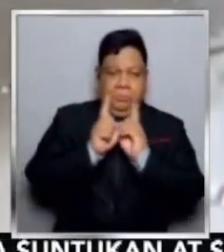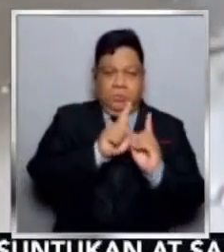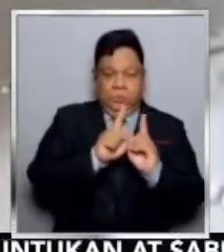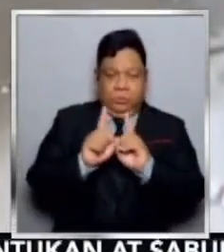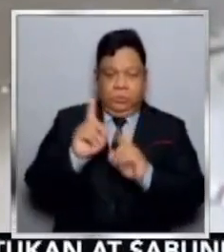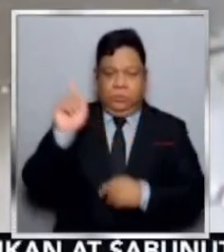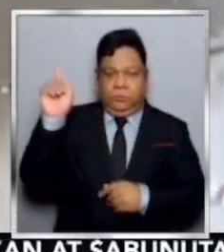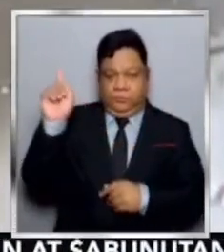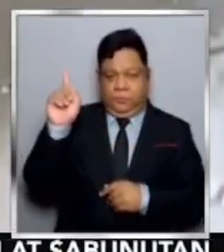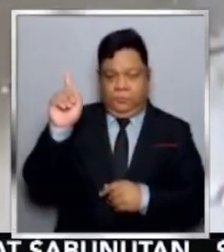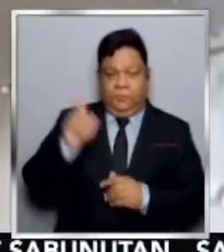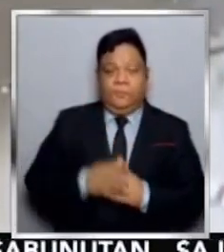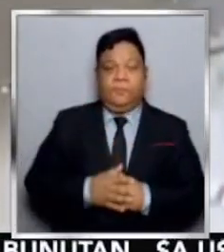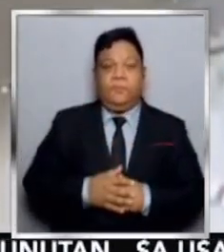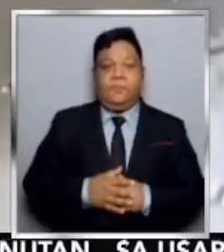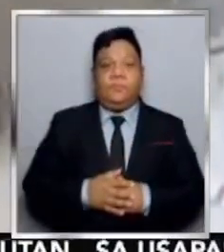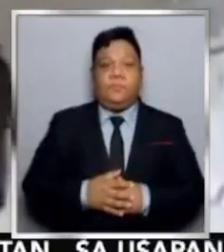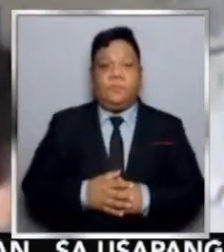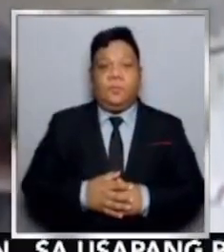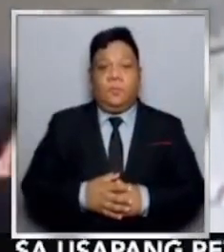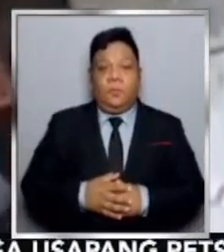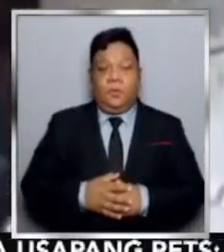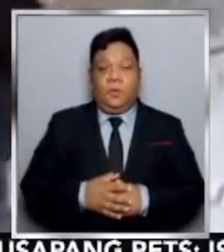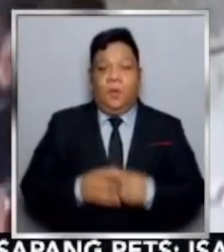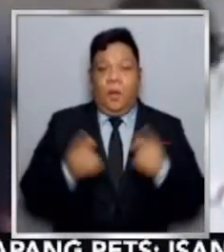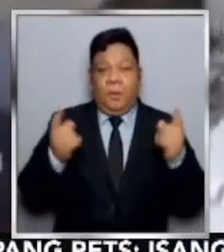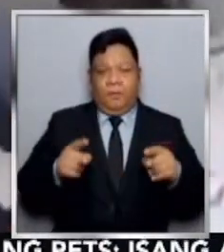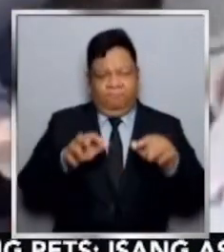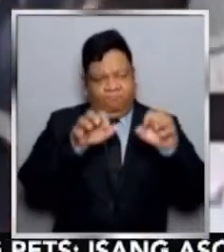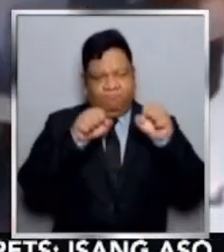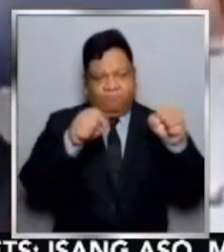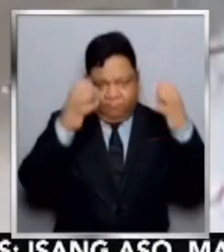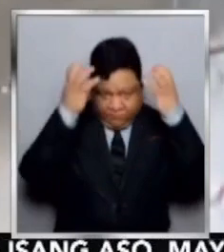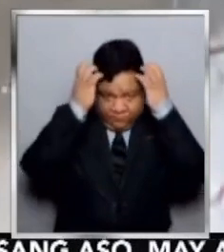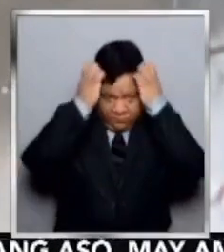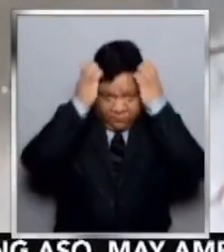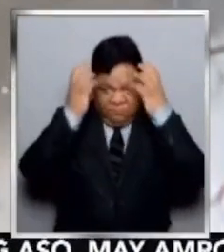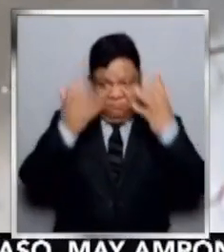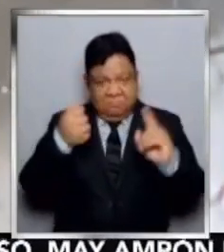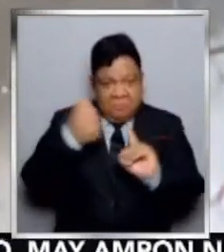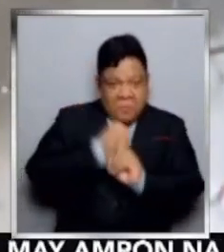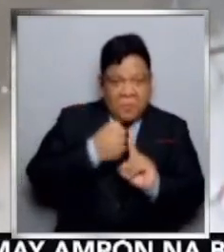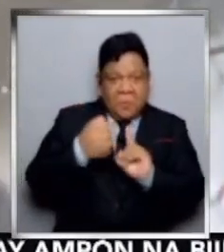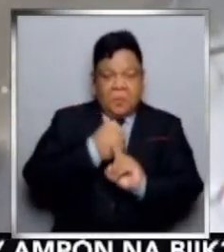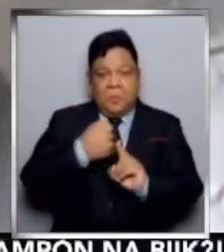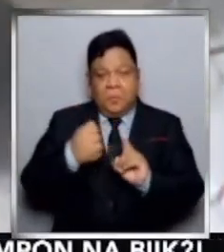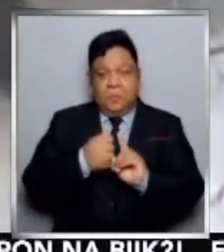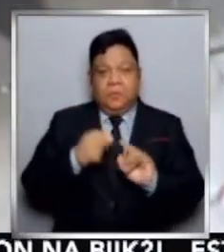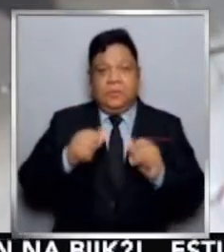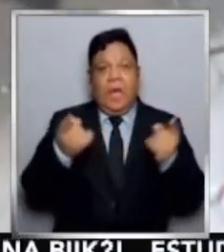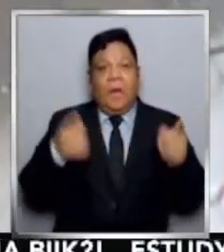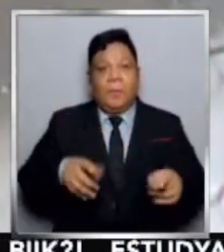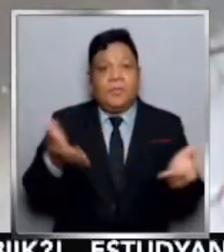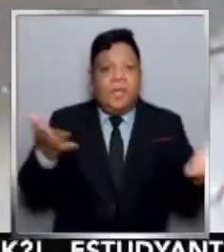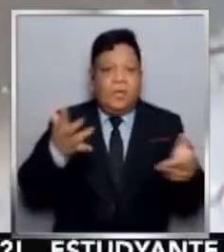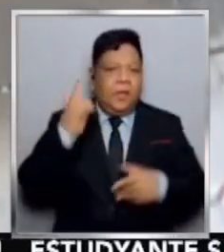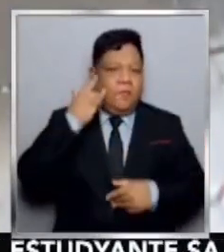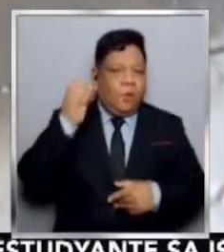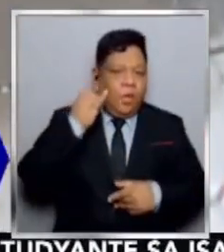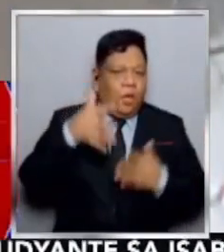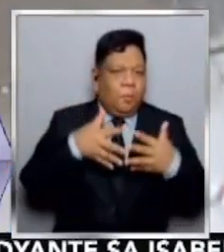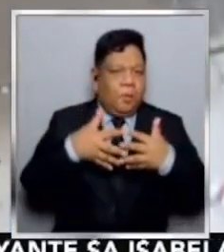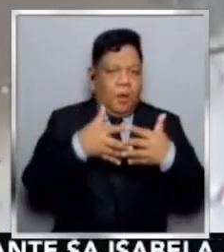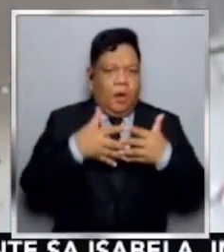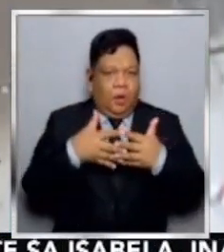Nauwi sa sabunutan at suntukan ang paninita ng Pinay sa palaboy na nasa harap ng kanyang bahay. Pinaalis niya ang palaboy